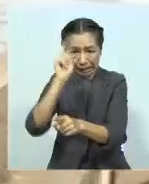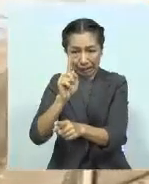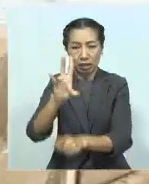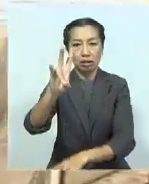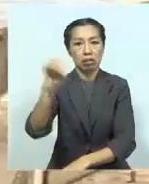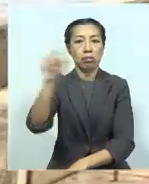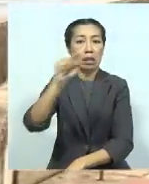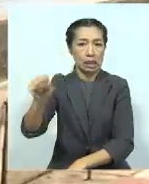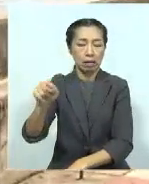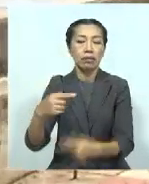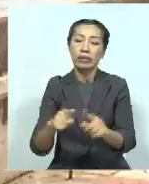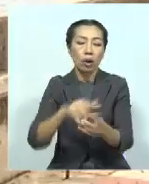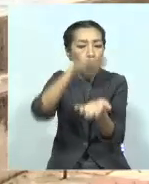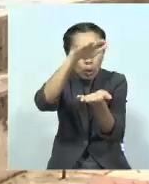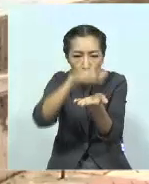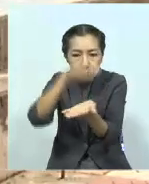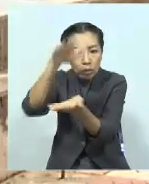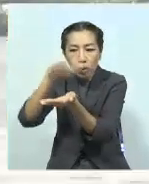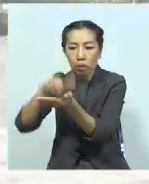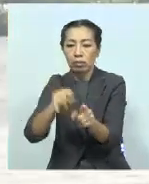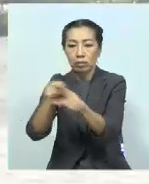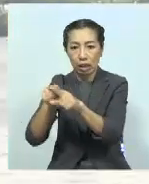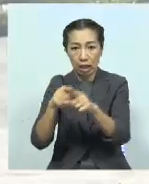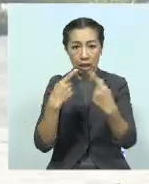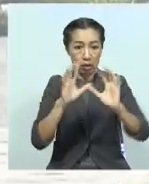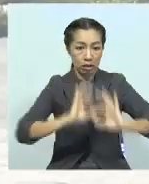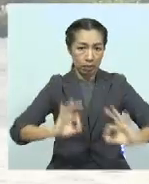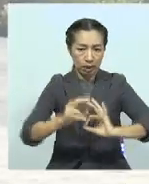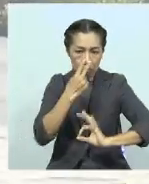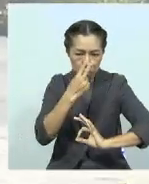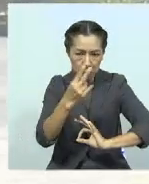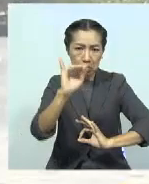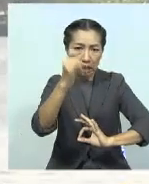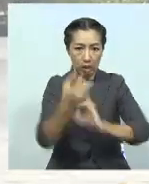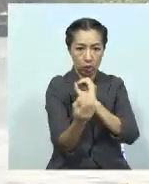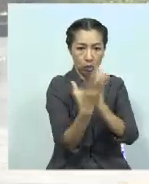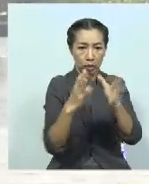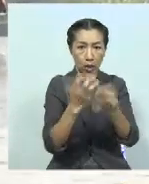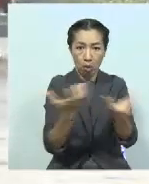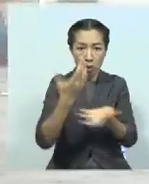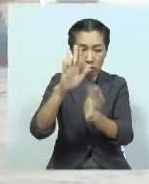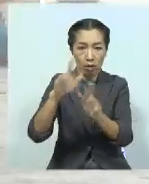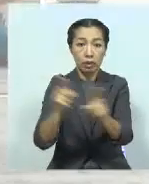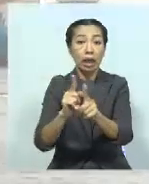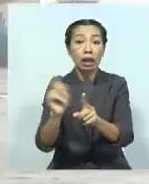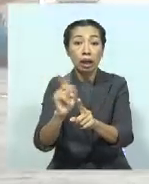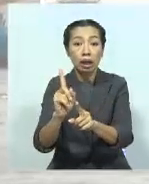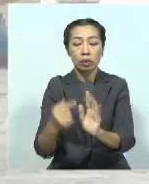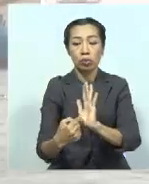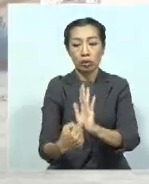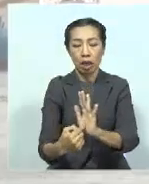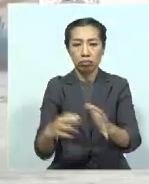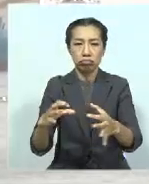ของการส่งออกทั้งหมดนอกจากนั้นยังมีประเด็นสำคัญที่ต้องติดตามเพราะว่าอาจจะมีผลต่อการส่งออกของไทยนะคะอย่างเ